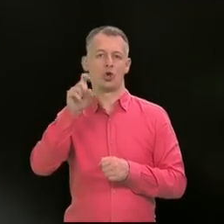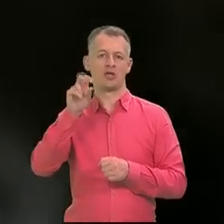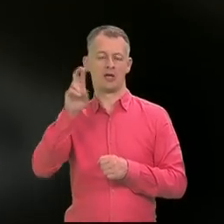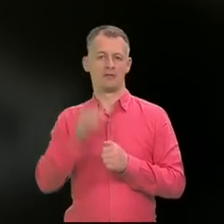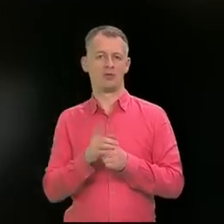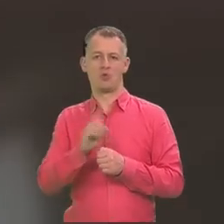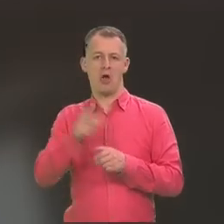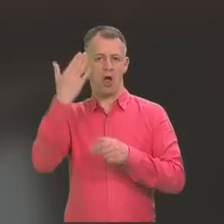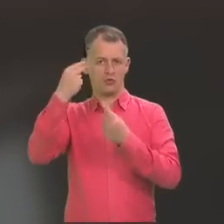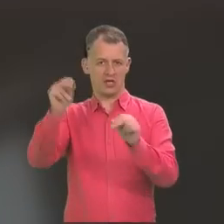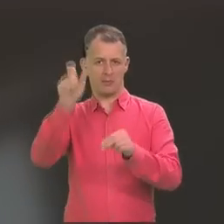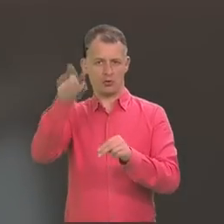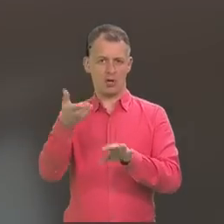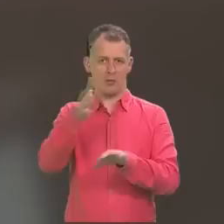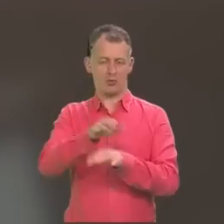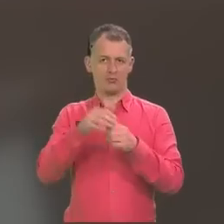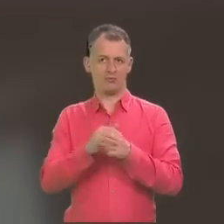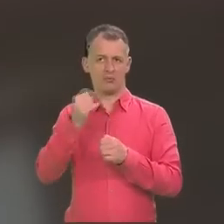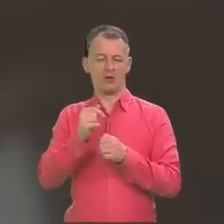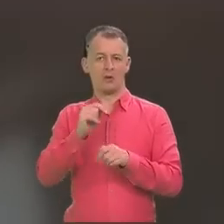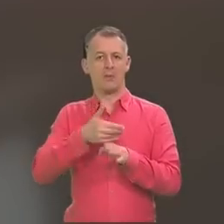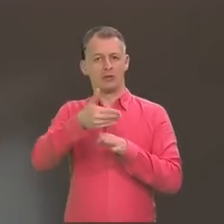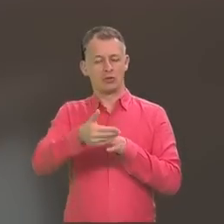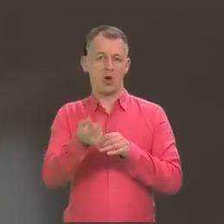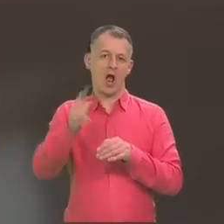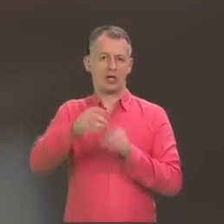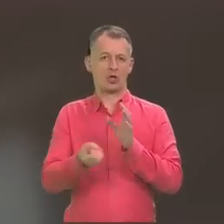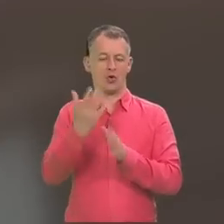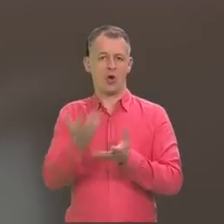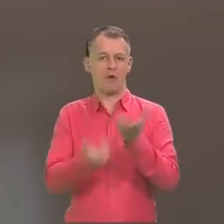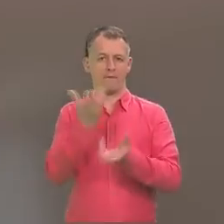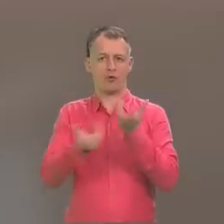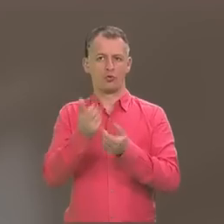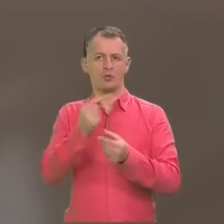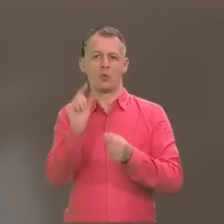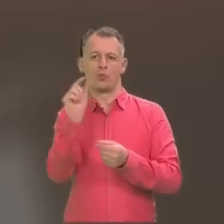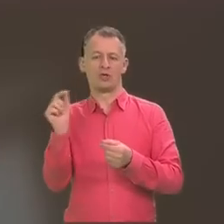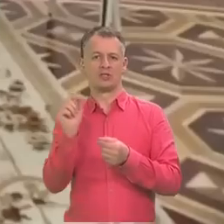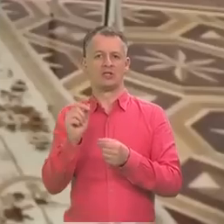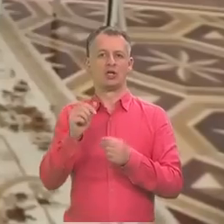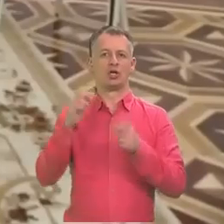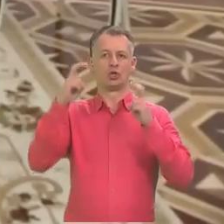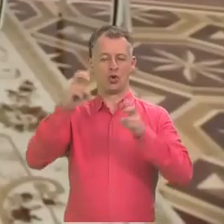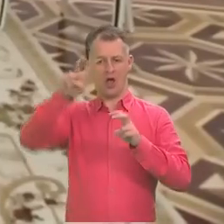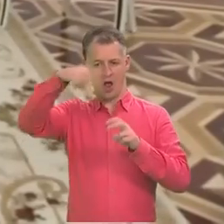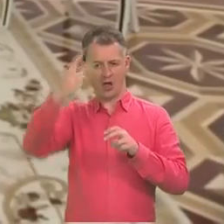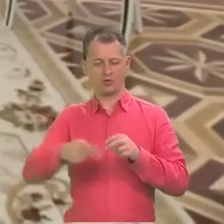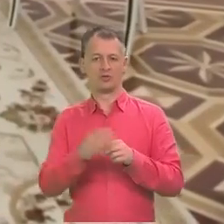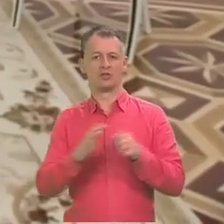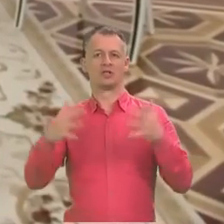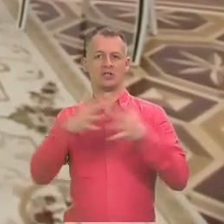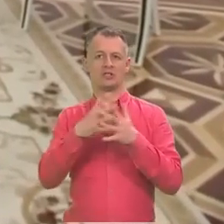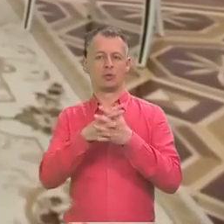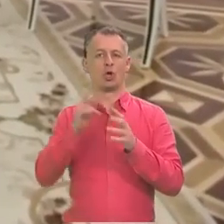raportate victime. Câteva ore mai târziu, în apropiere, o altă a luat foc după ce resturile unei drone s-au prăbușit peste ea. Războiul continuă și pe